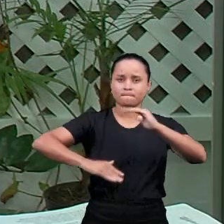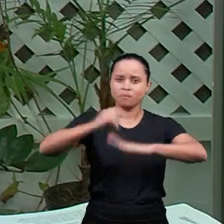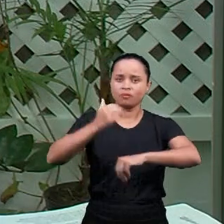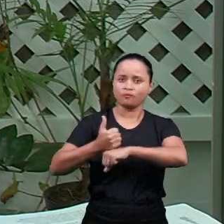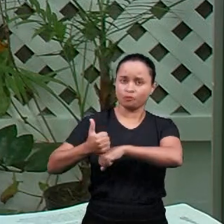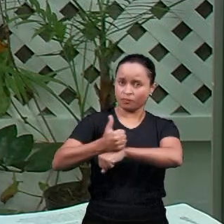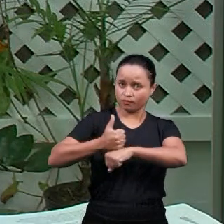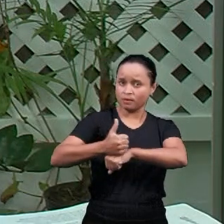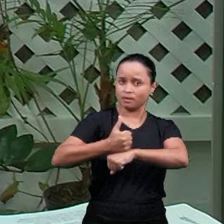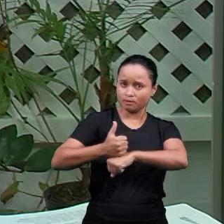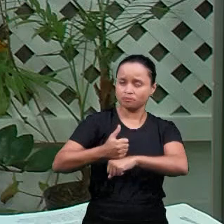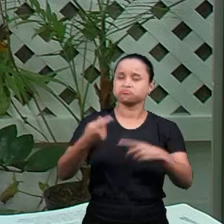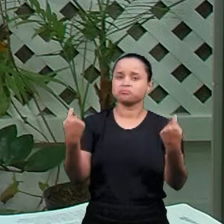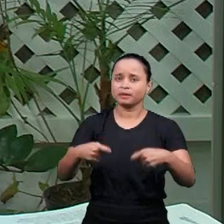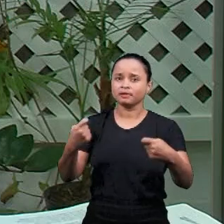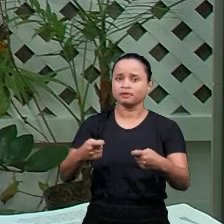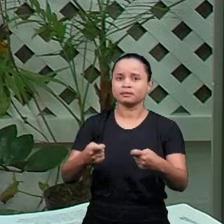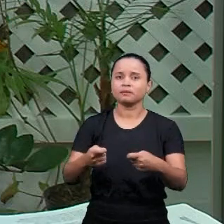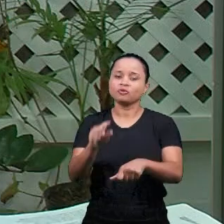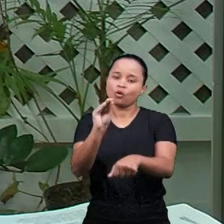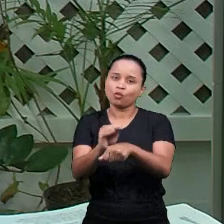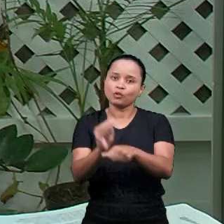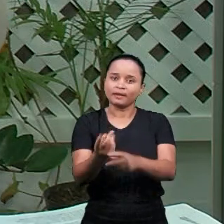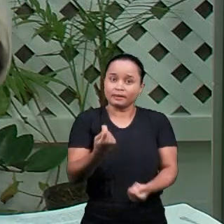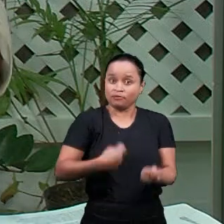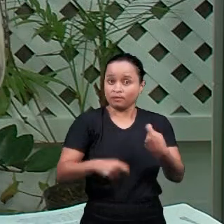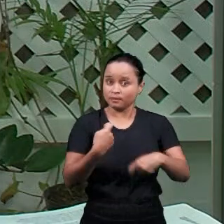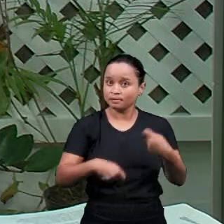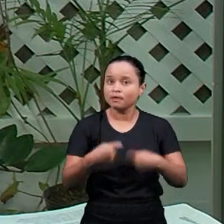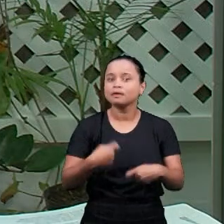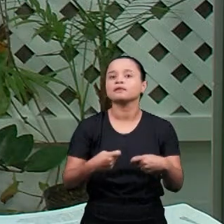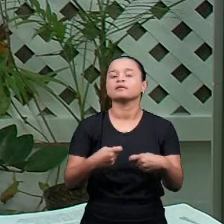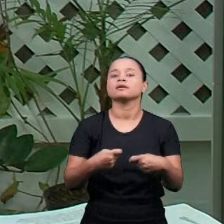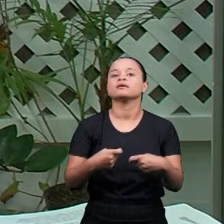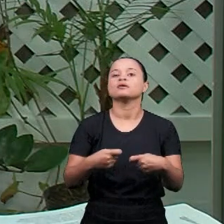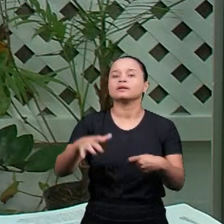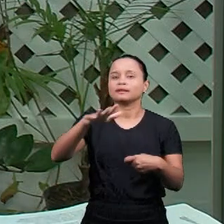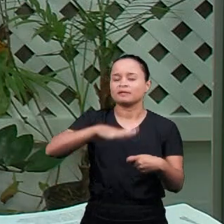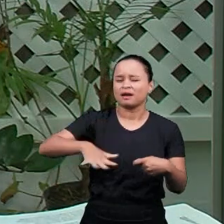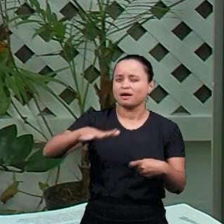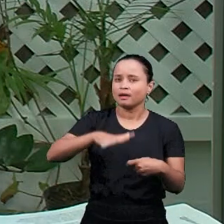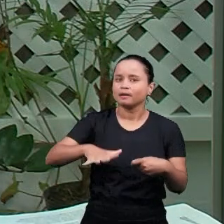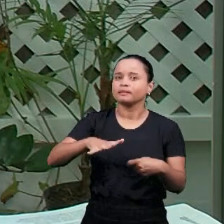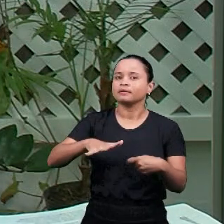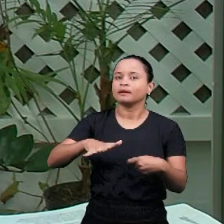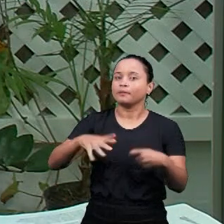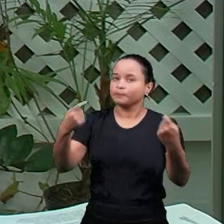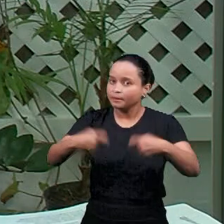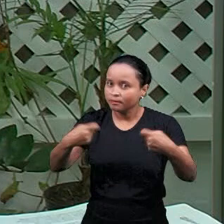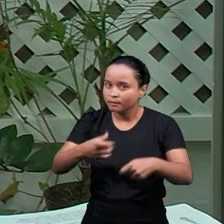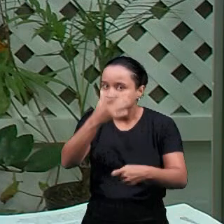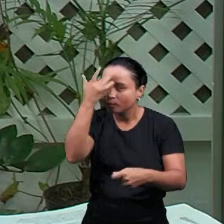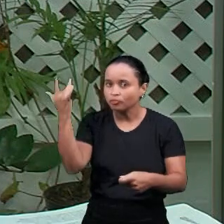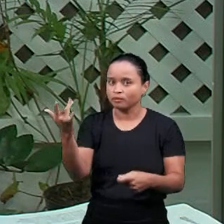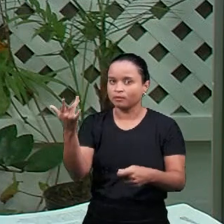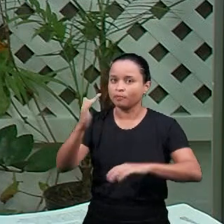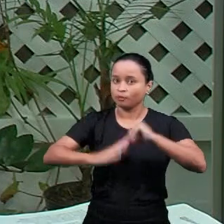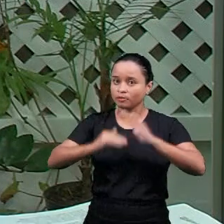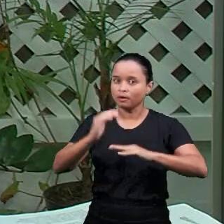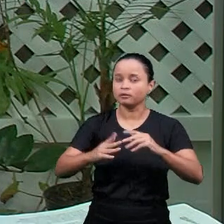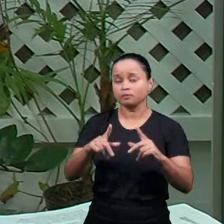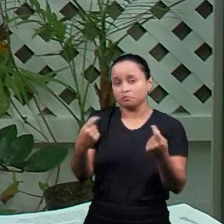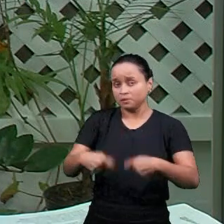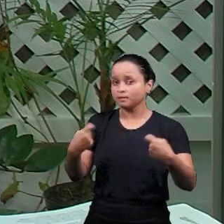cela, a besoin de techniciens, a besoin de personnes pour prendre soin de la comptabilité. Et tout cela est un besoin. Mais